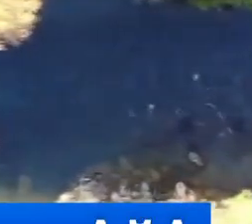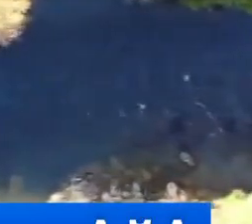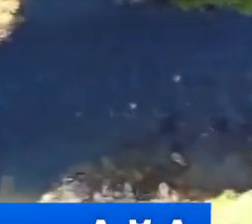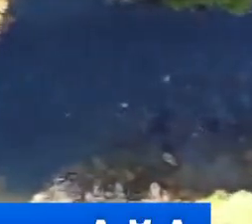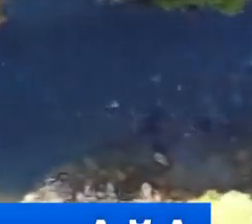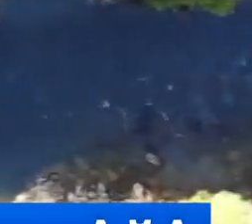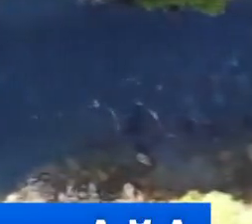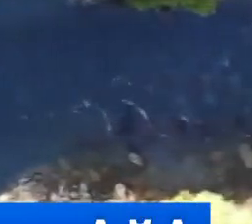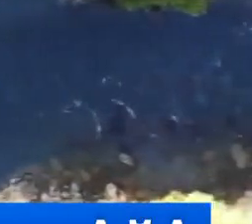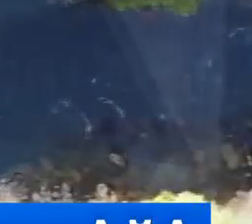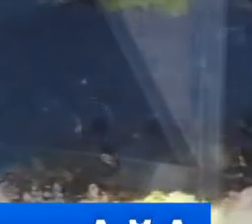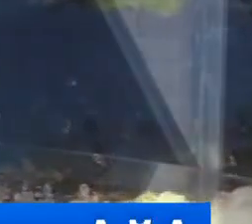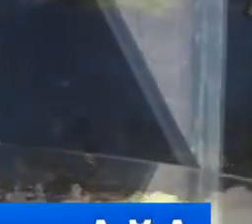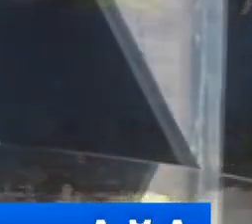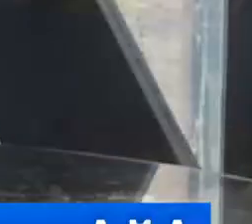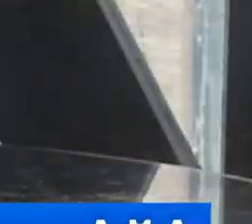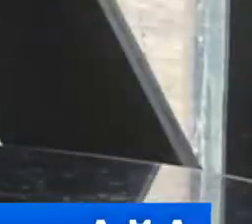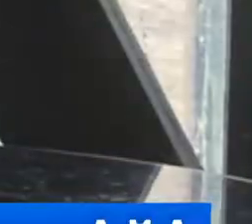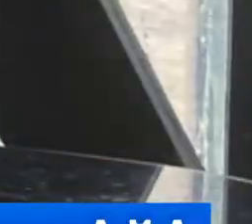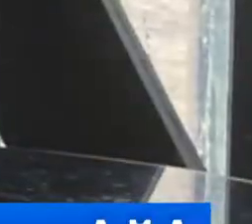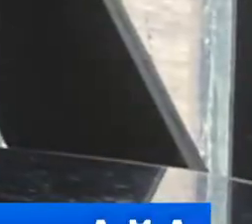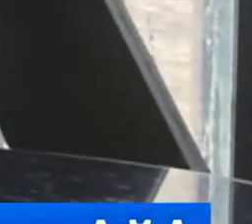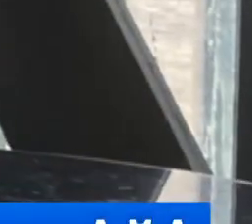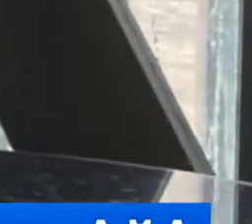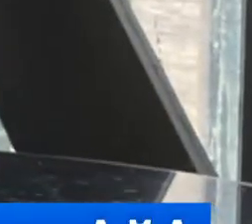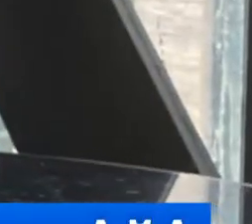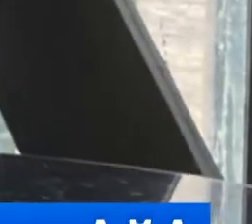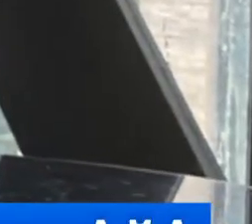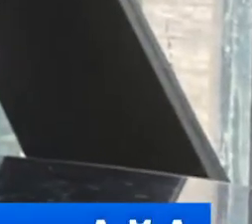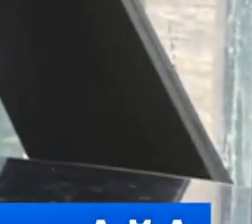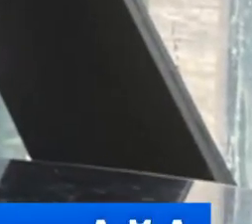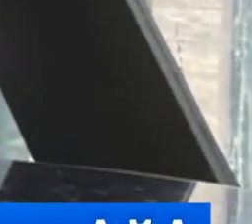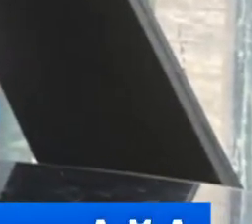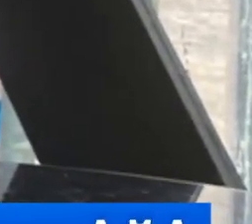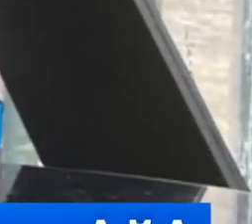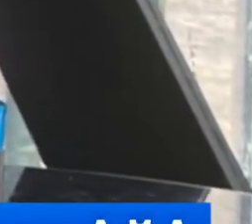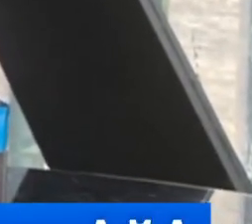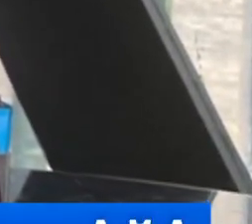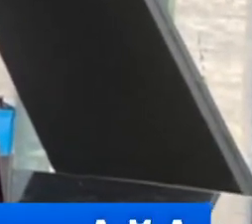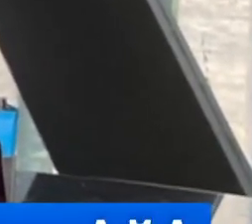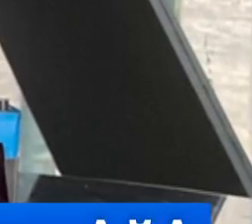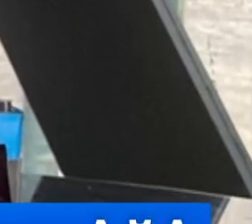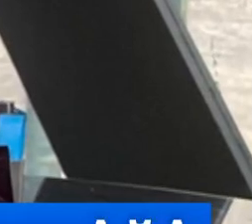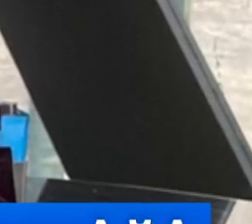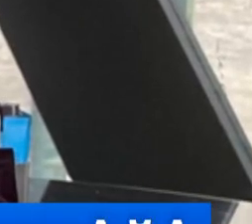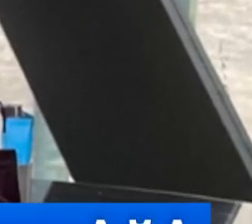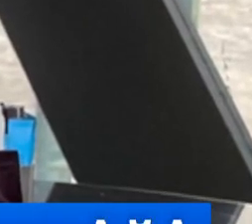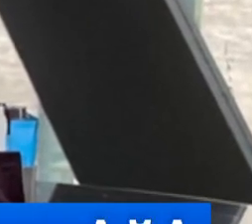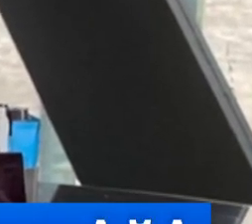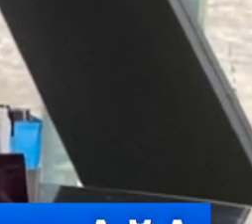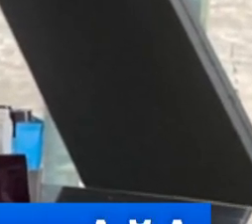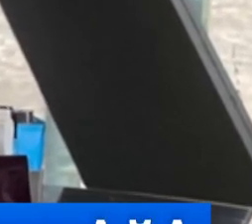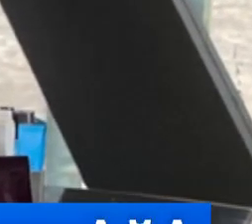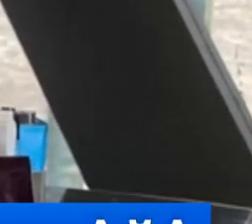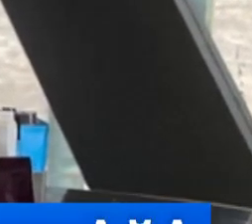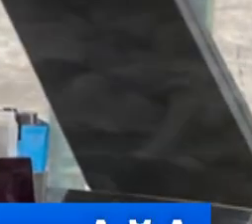ama sanki yıkanların veya zındana çalınan erguvanların üzerinden bir dağ Örneğin Nurhak